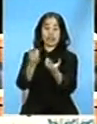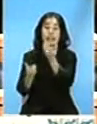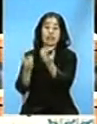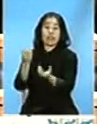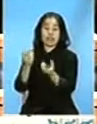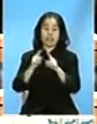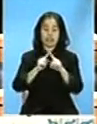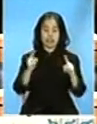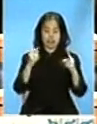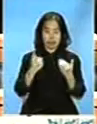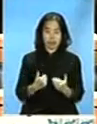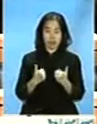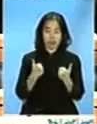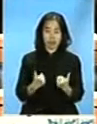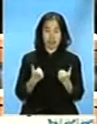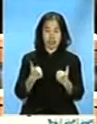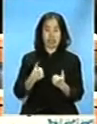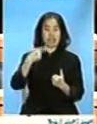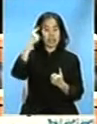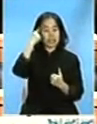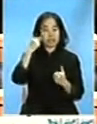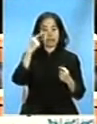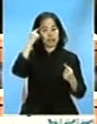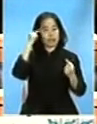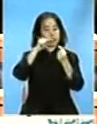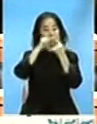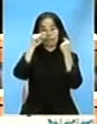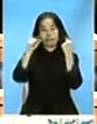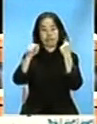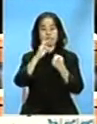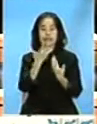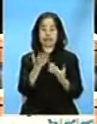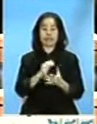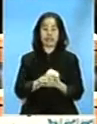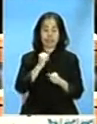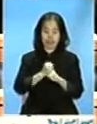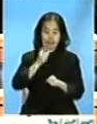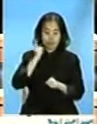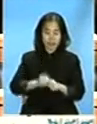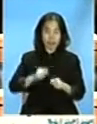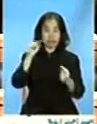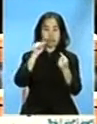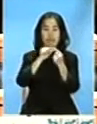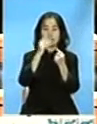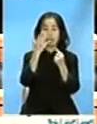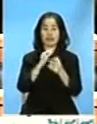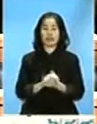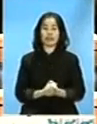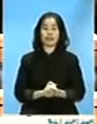ขณะนี้เรากำลังที่จะทำในสิ่งที่ตรงกันข้ามนะครับผมอยากจะกราบเรียนท่านอย่างนี้นะครับว่